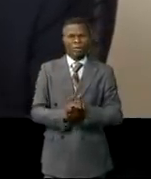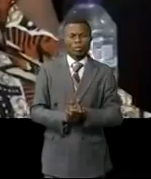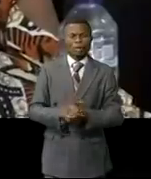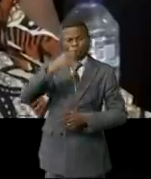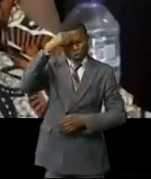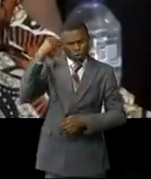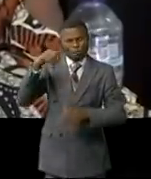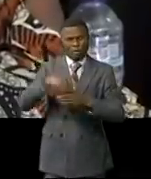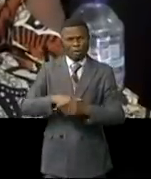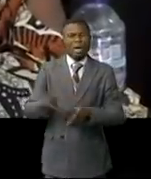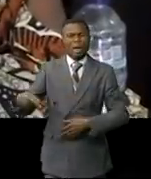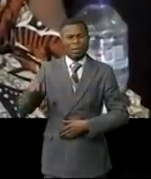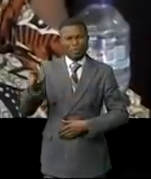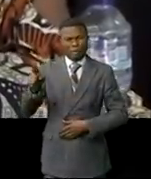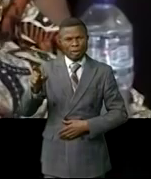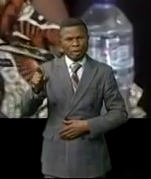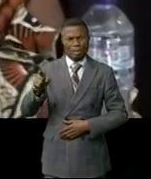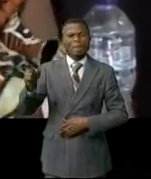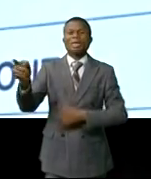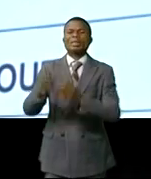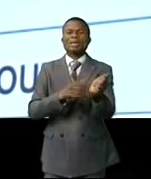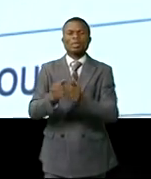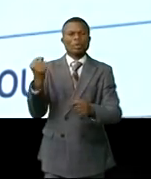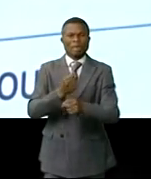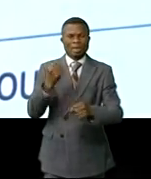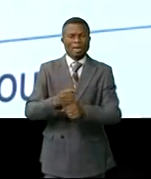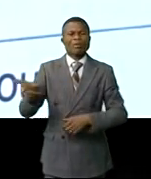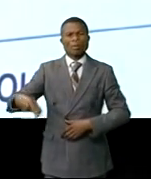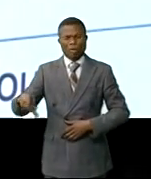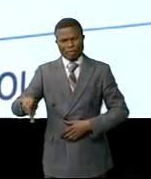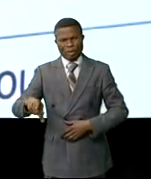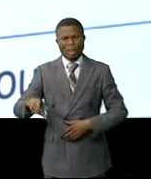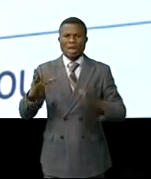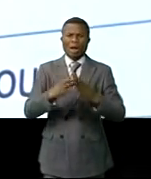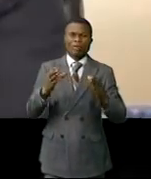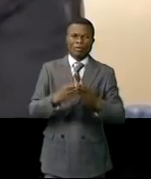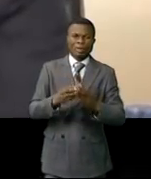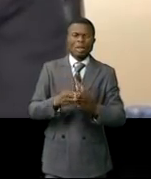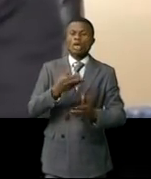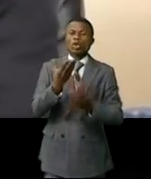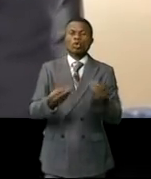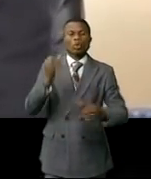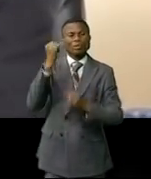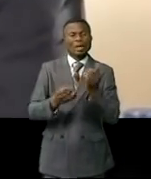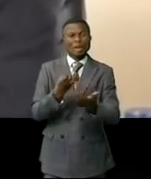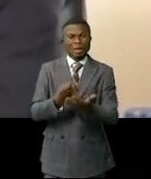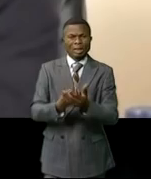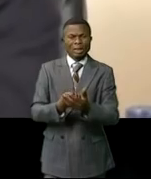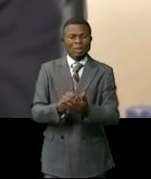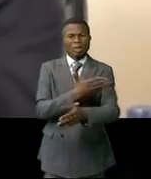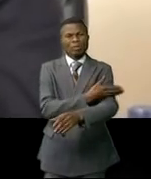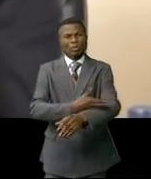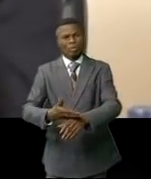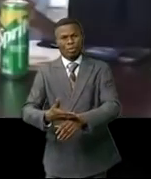crise au sommet de la province dysfonctionne les institutions provinciales avec pour conséquence économique de l'appareil étatique